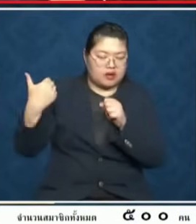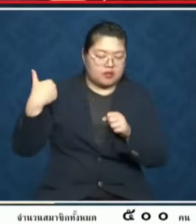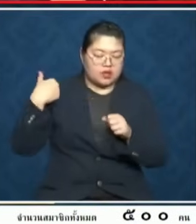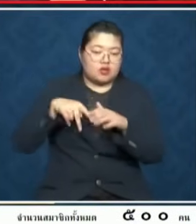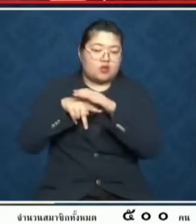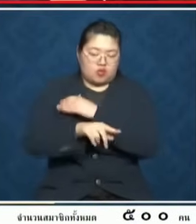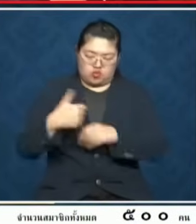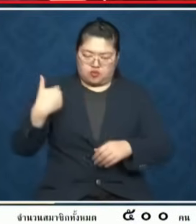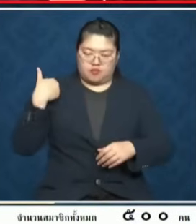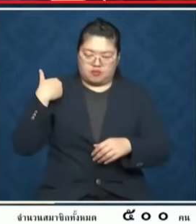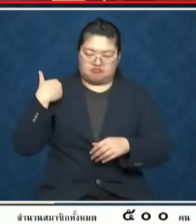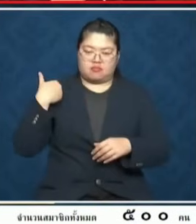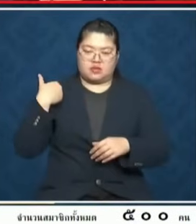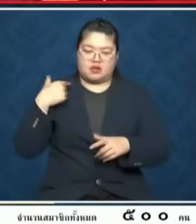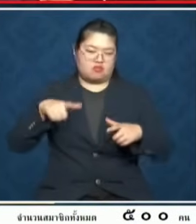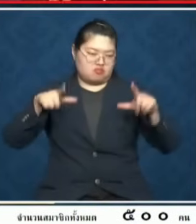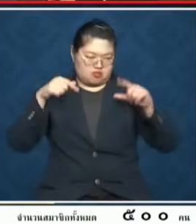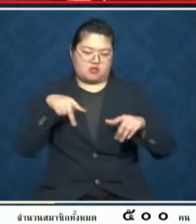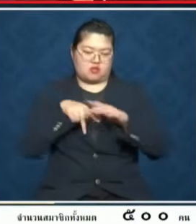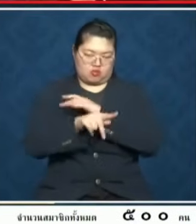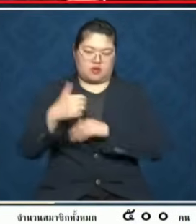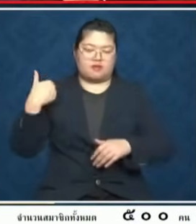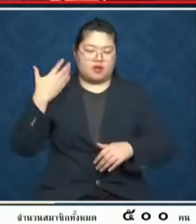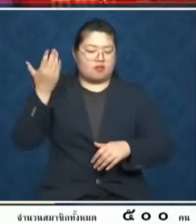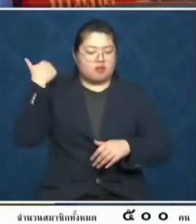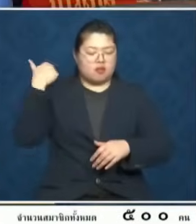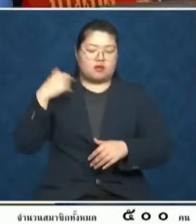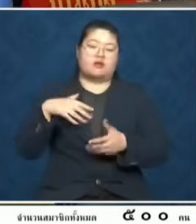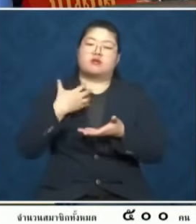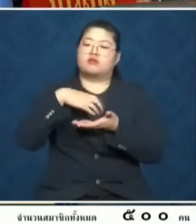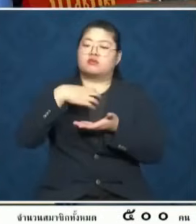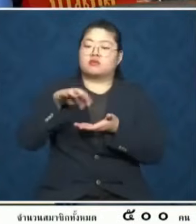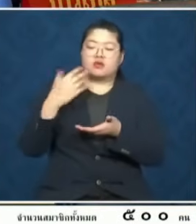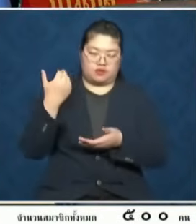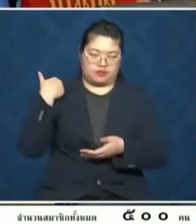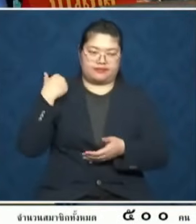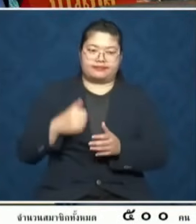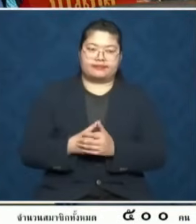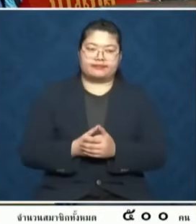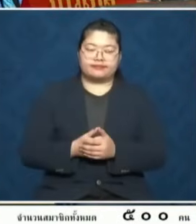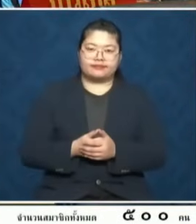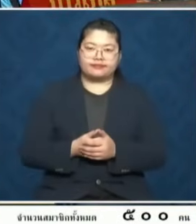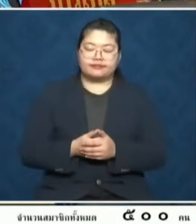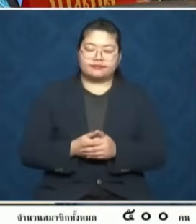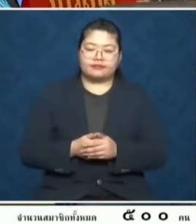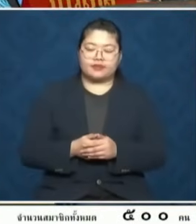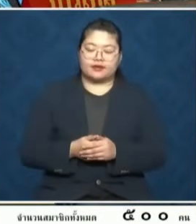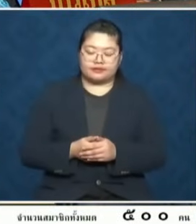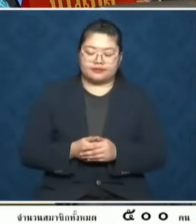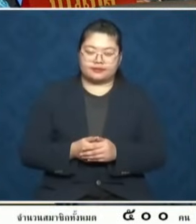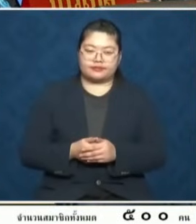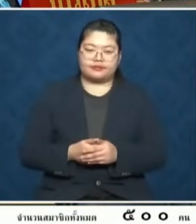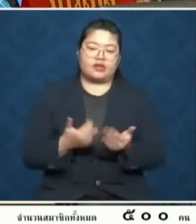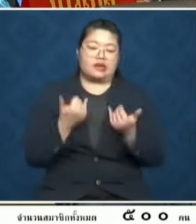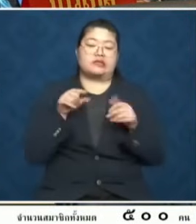ทุจริตอื้อฉาวในกองทัพมาแล้วในสภาในสมัยการประชุมสภาสมัยที่แล้วค่ะท่านประธานคะและนี่คือ